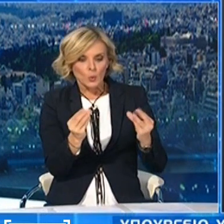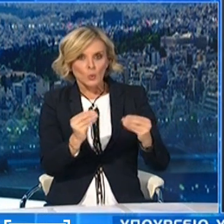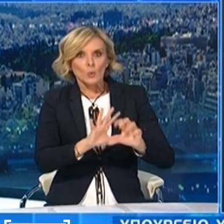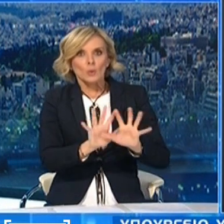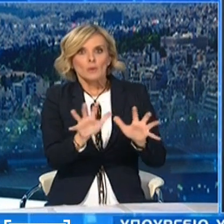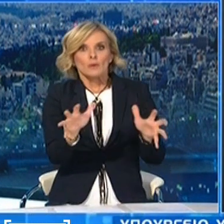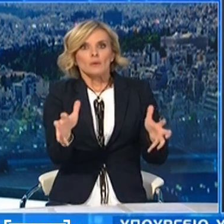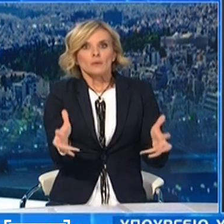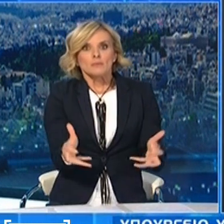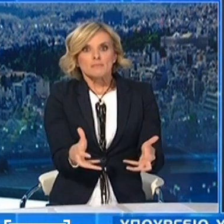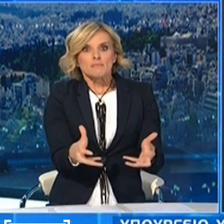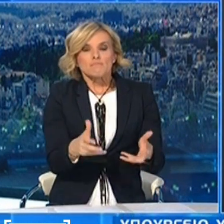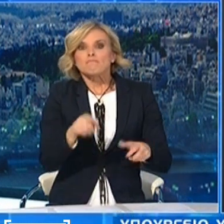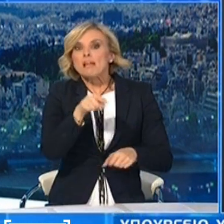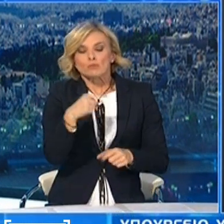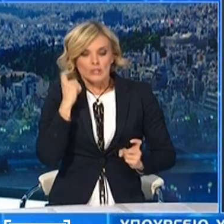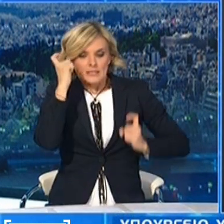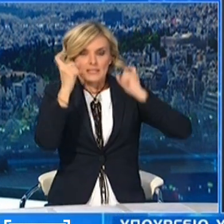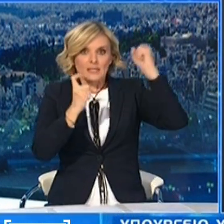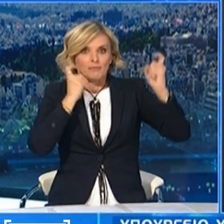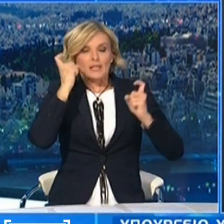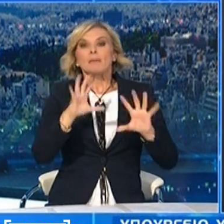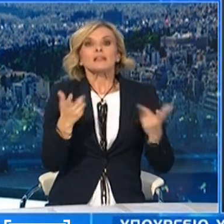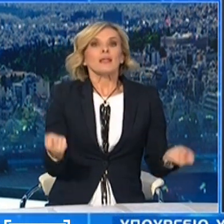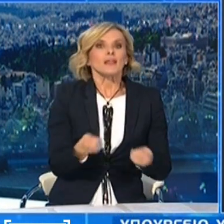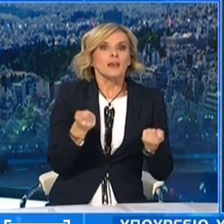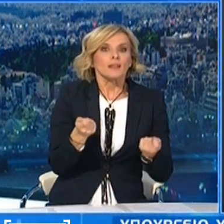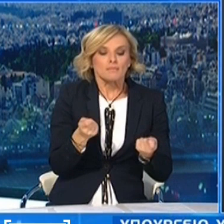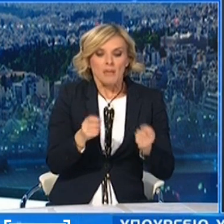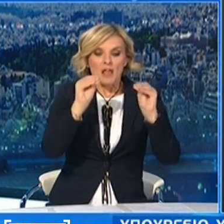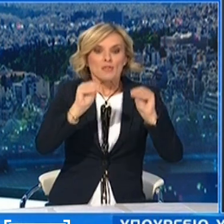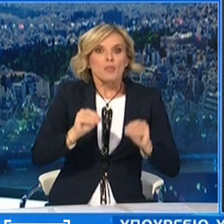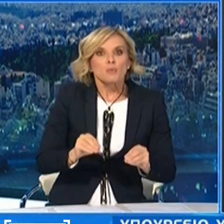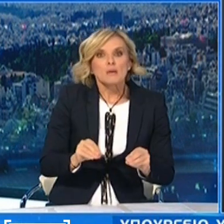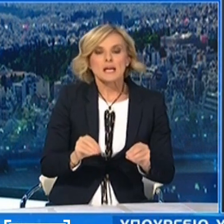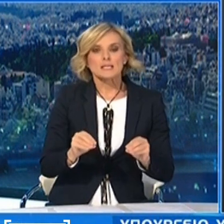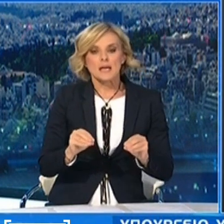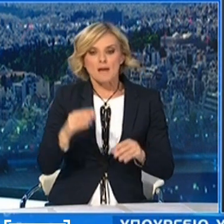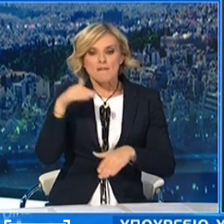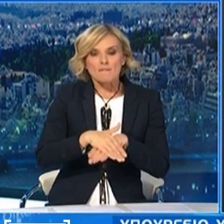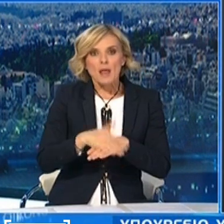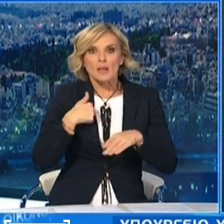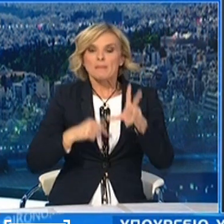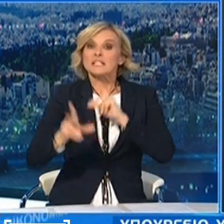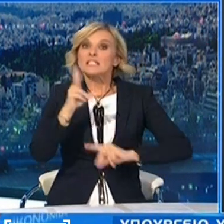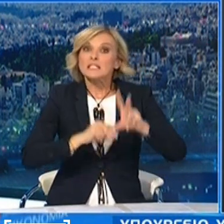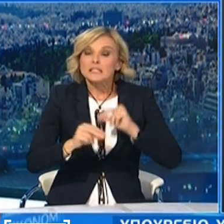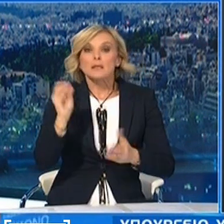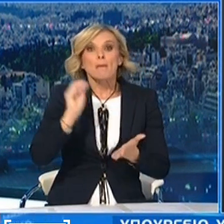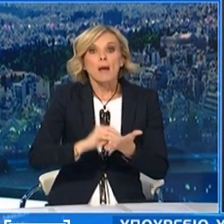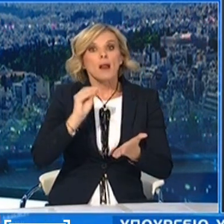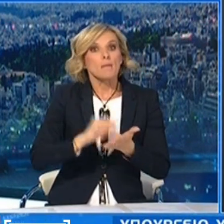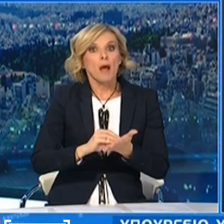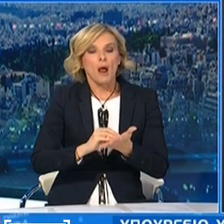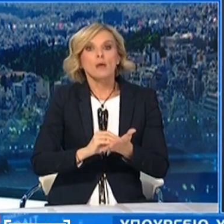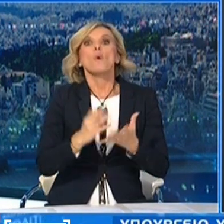τις ομάδες των ανθρώπων που παρακολουθούν τι γίνεται σε σχέση με τα υπόλοιπα δεδομένα και στην τεχνική σύσκεψη τη βραδινή, ήταν ξεκάθαρο ότι